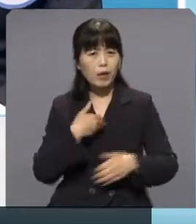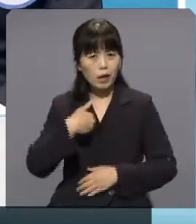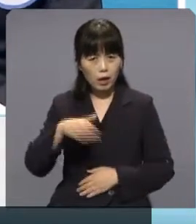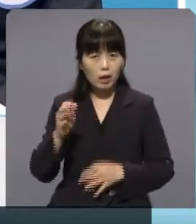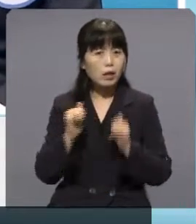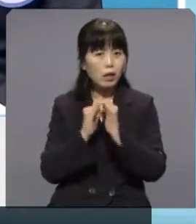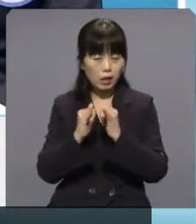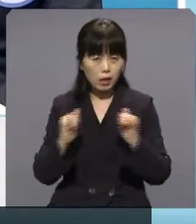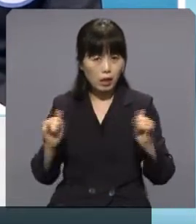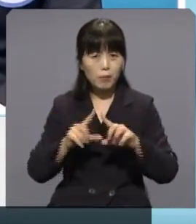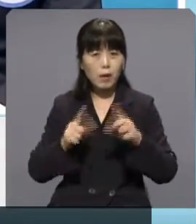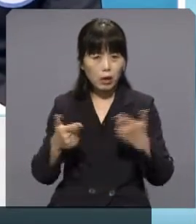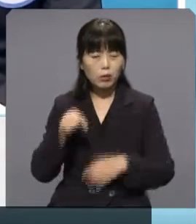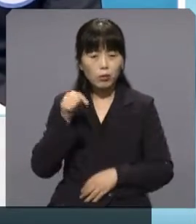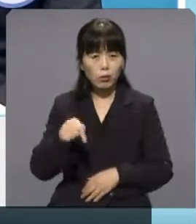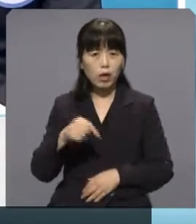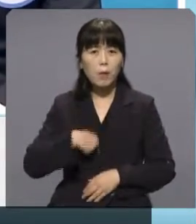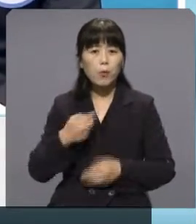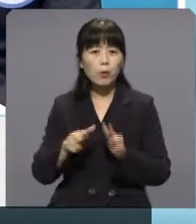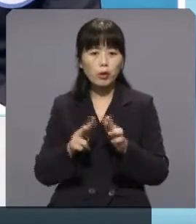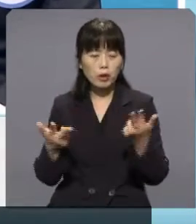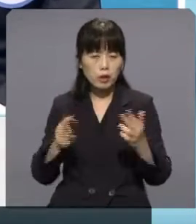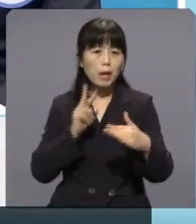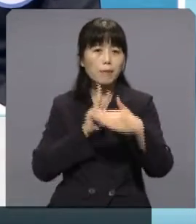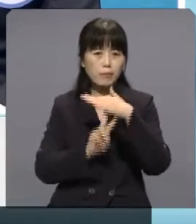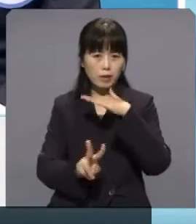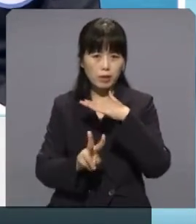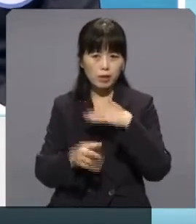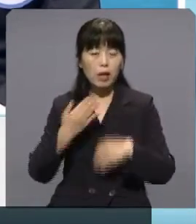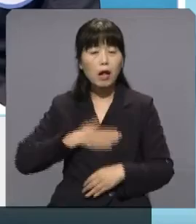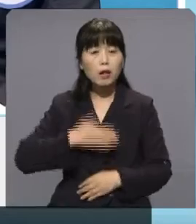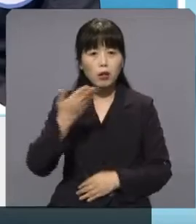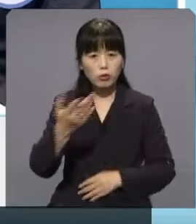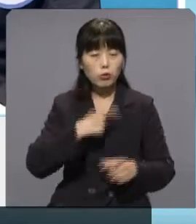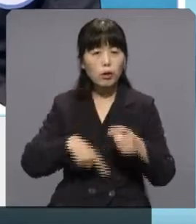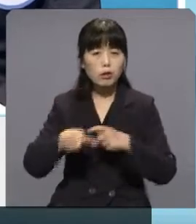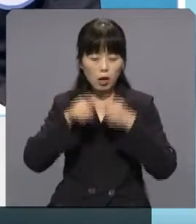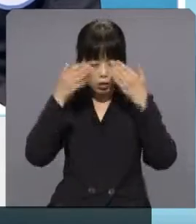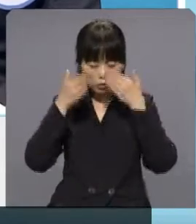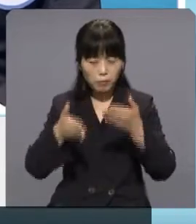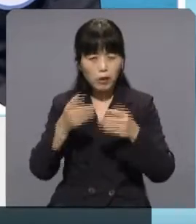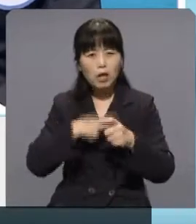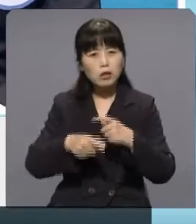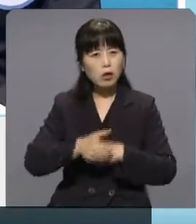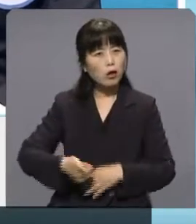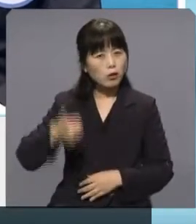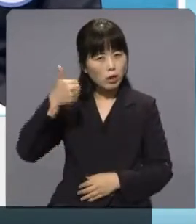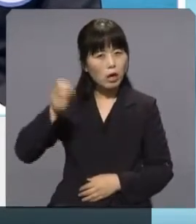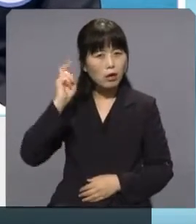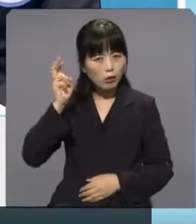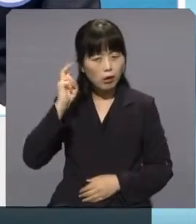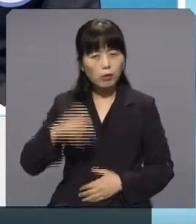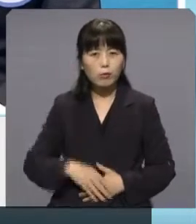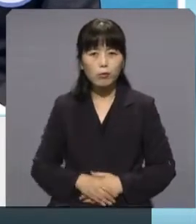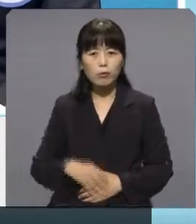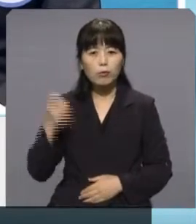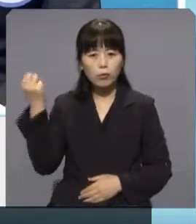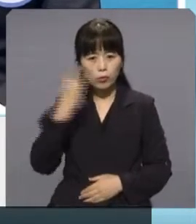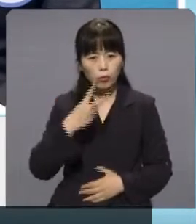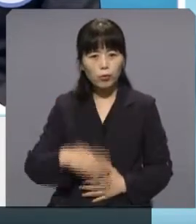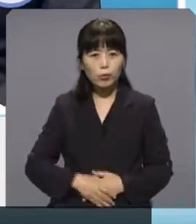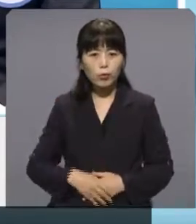갈게 아니고 그거보다는 본인들의 비전을 알리는 데더 네. 집중을 하는 편이 훨씬 더 낫지 않았나. 그리고